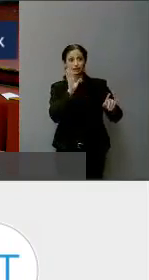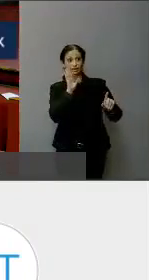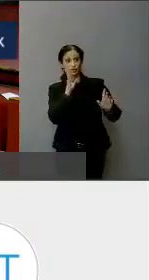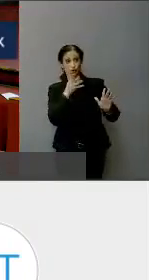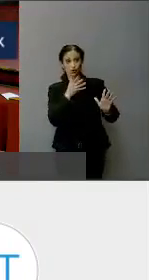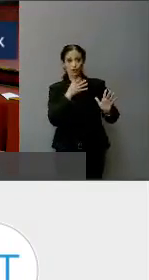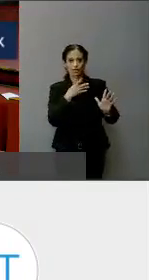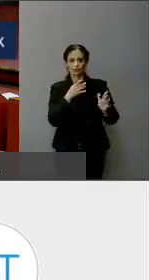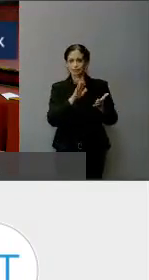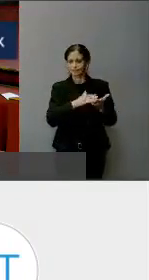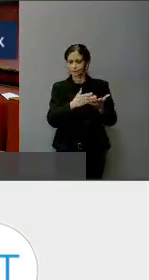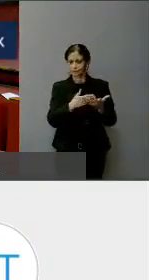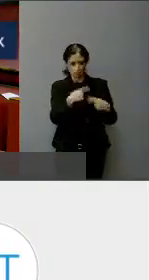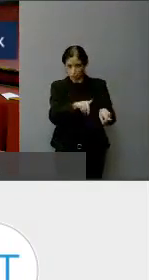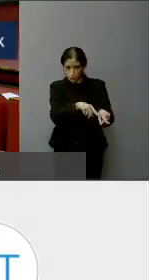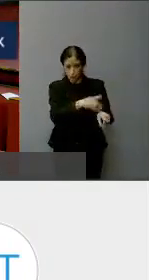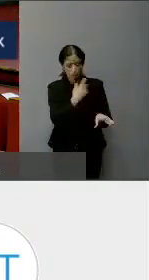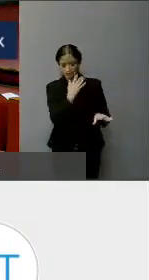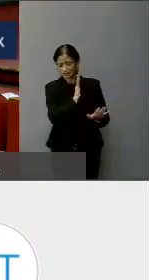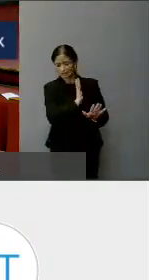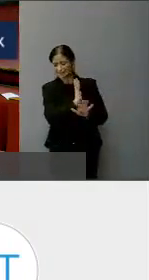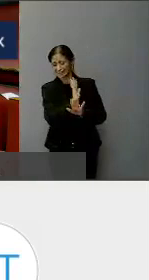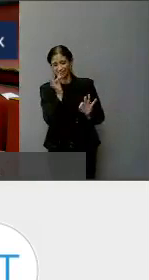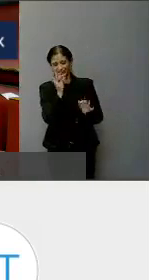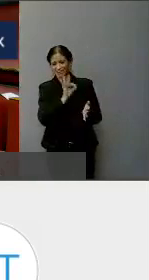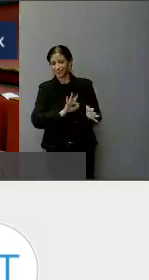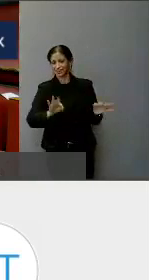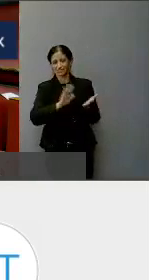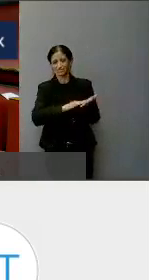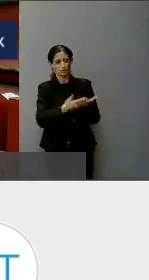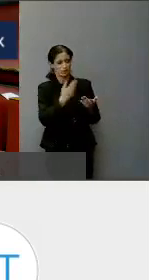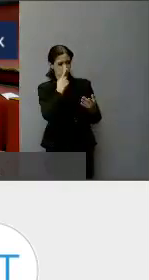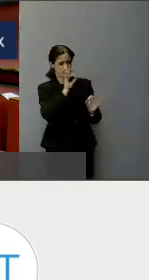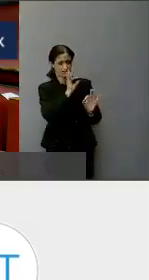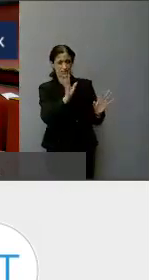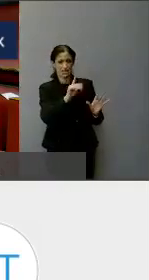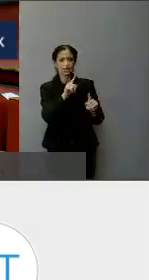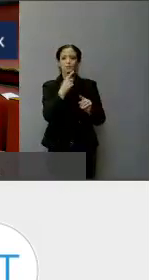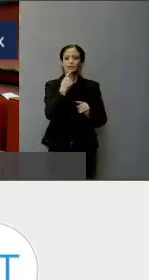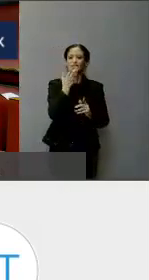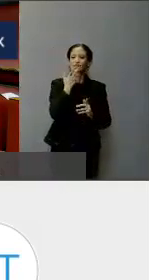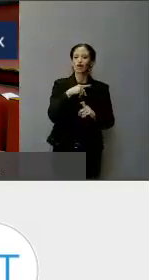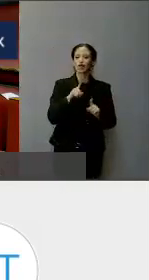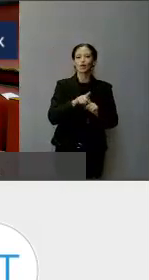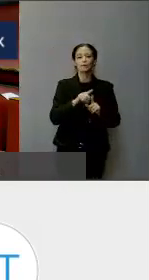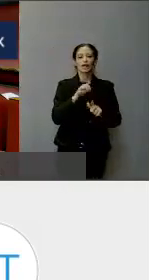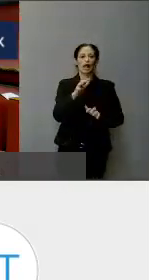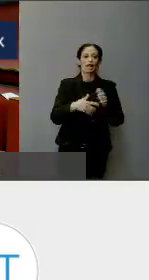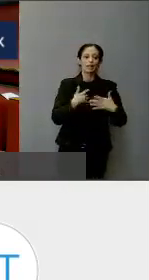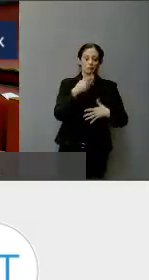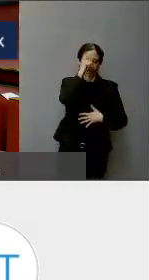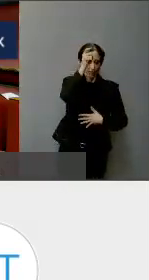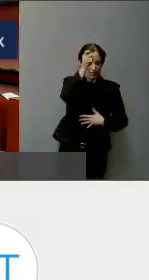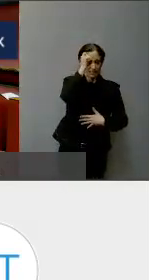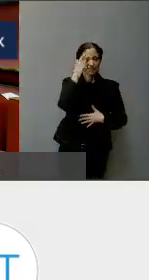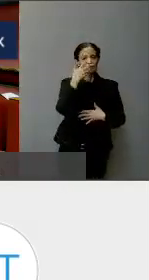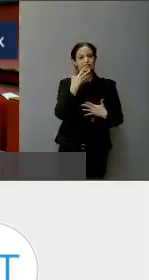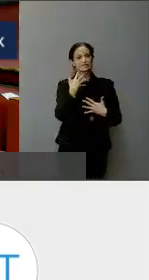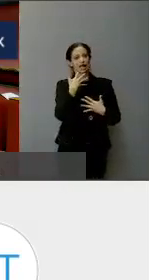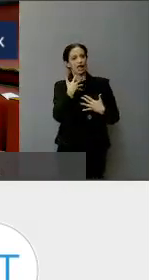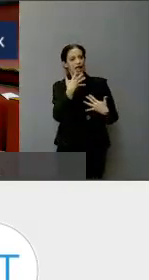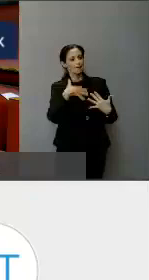nemmeno queste avete valutato che per dire no poi quando uno vuole fare l'animalista il rispettoso dell'ambiente